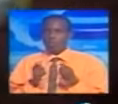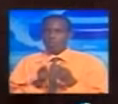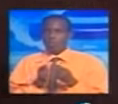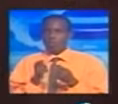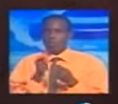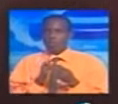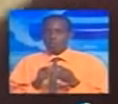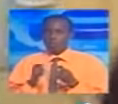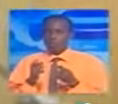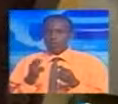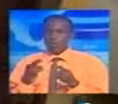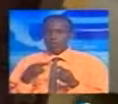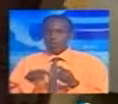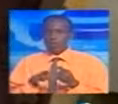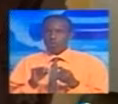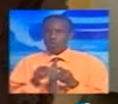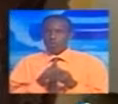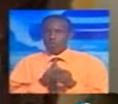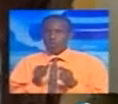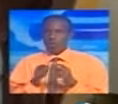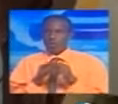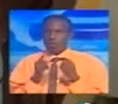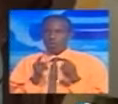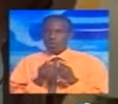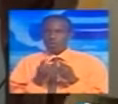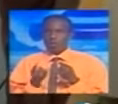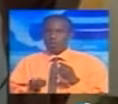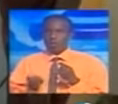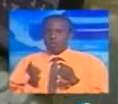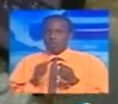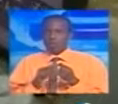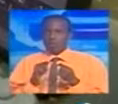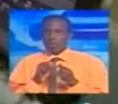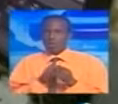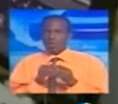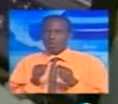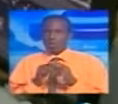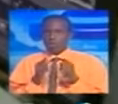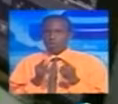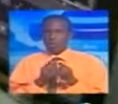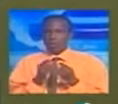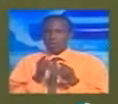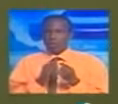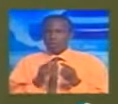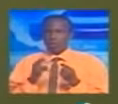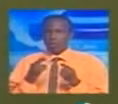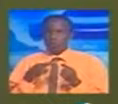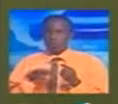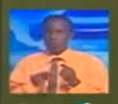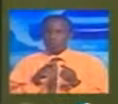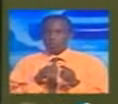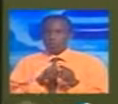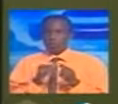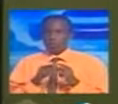médical rapidement aux patients hospitalisés au sein et qui viennent en consultation. Le service de radiographie de l'hôpital de